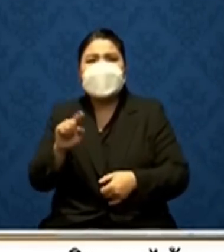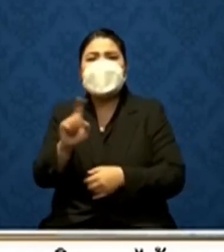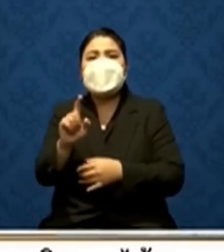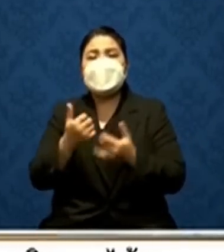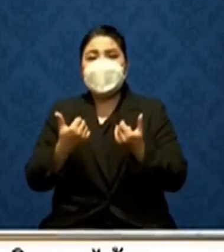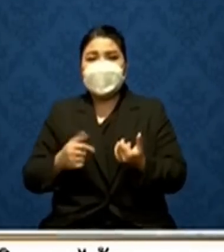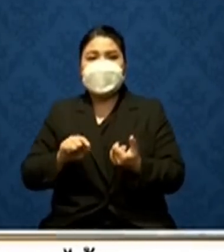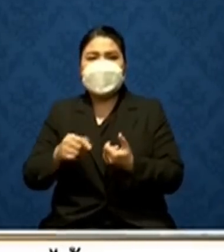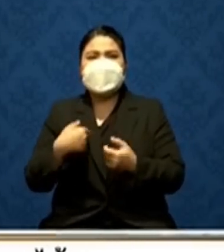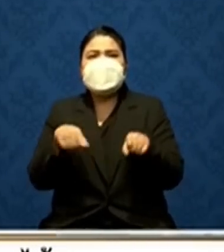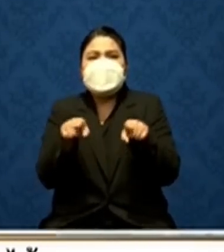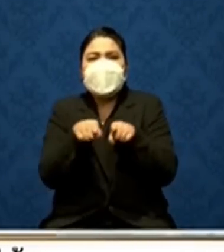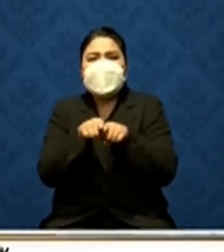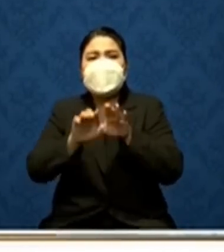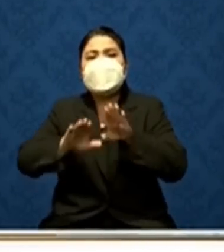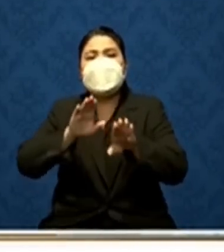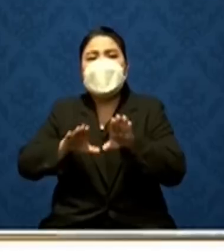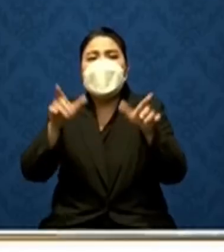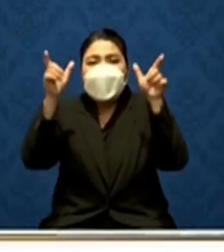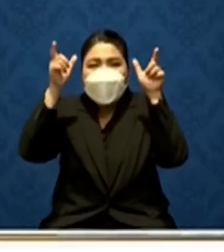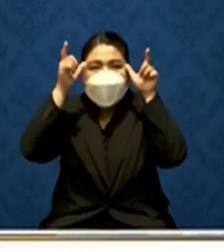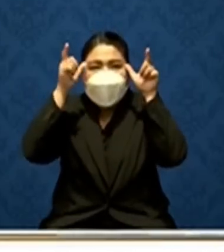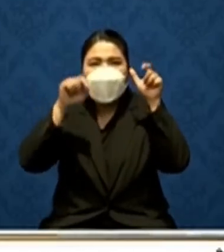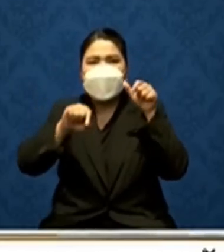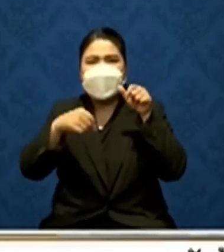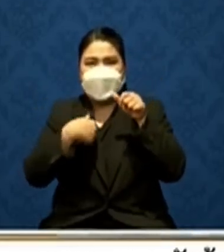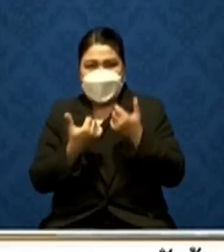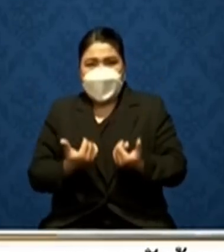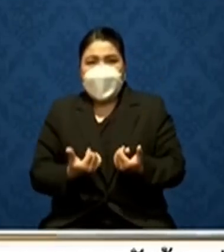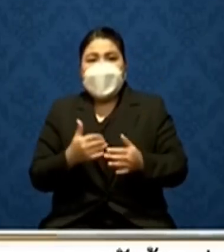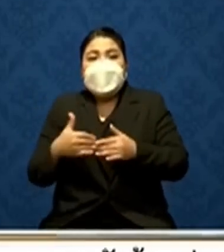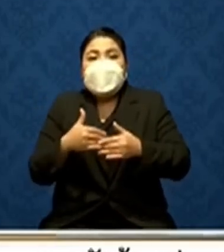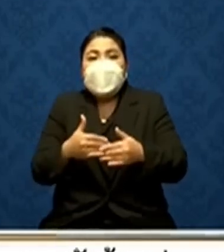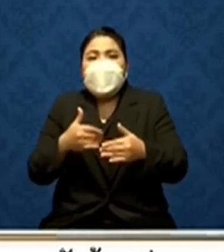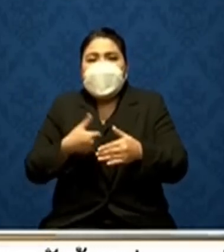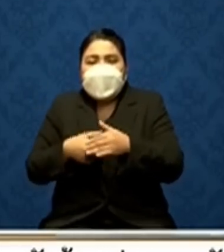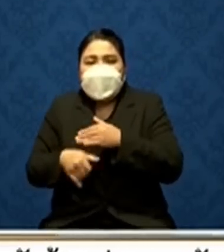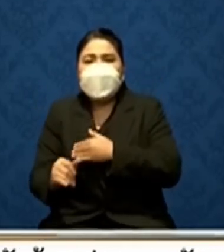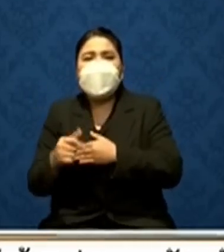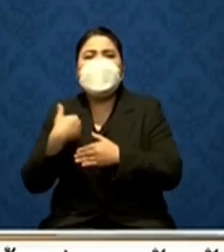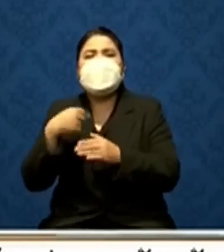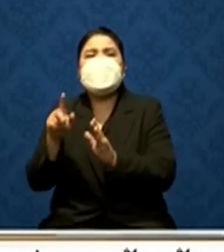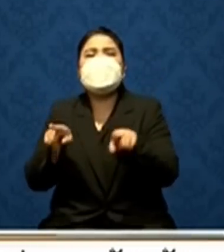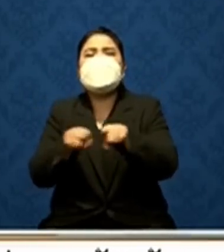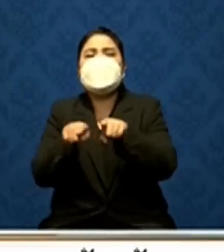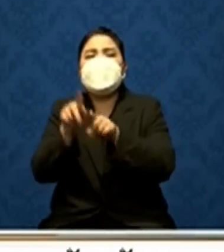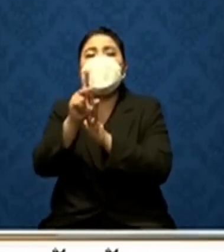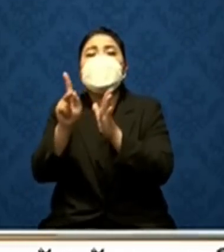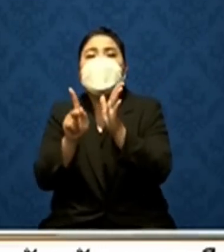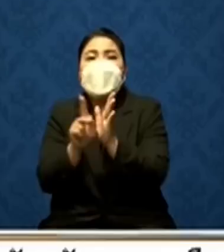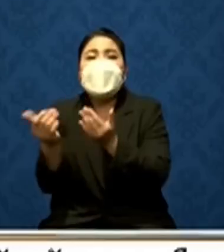ที่จะออกลูกครับไอ้วู่ตัวนี้มันกำลังจะออกลูกที่เราว่ากฎหมายลูกทำไมอัน